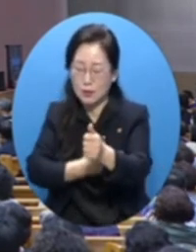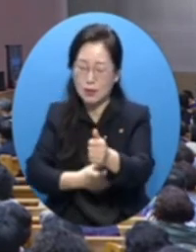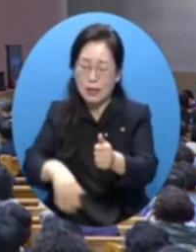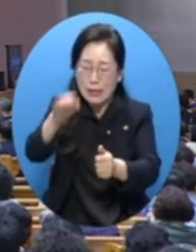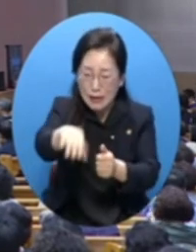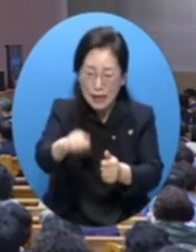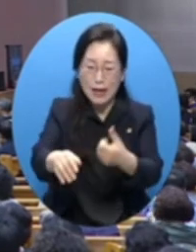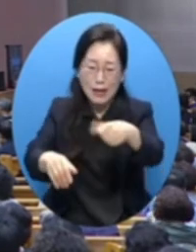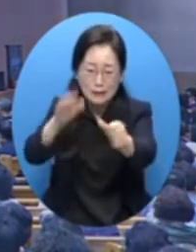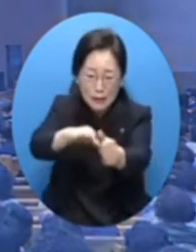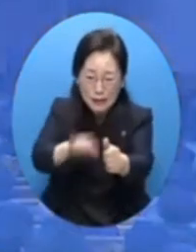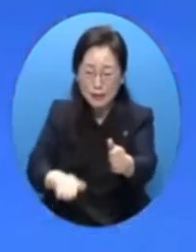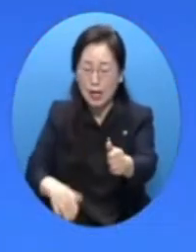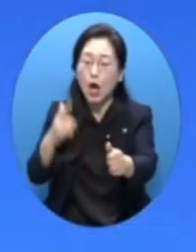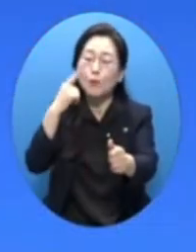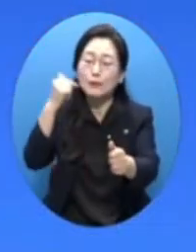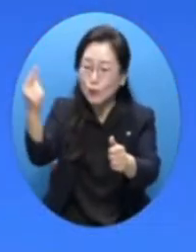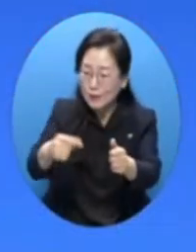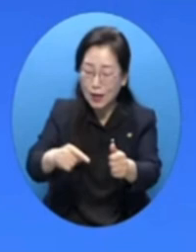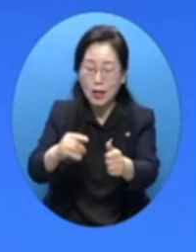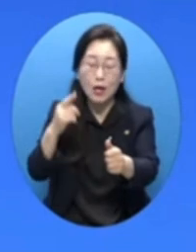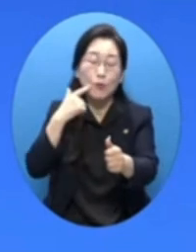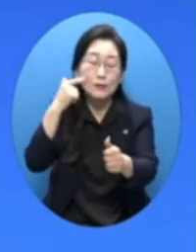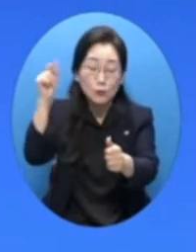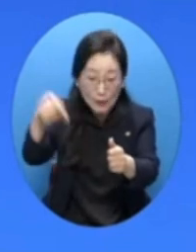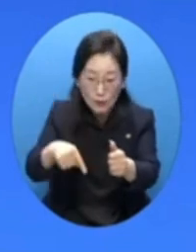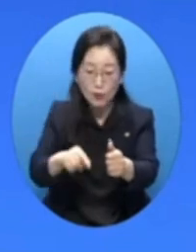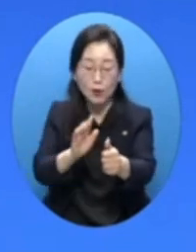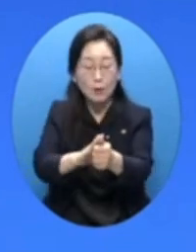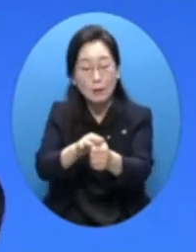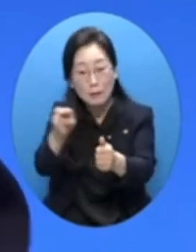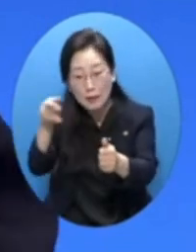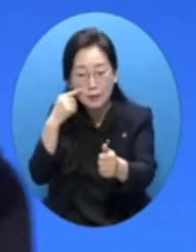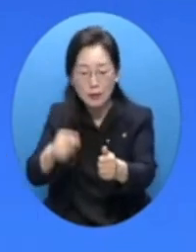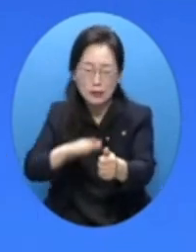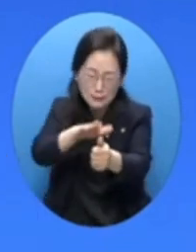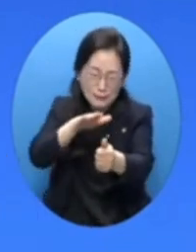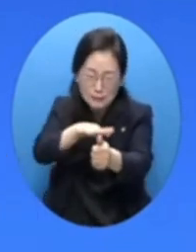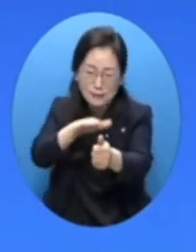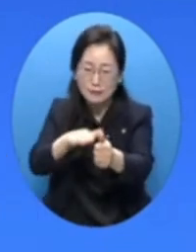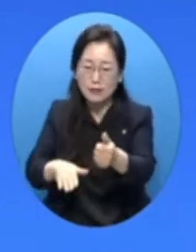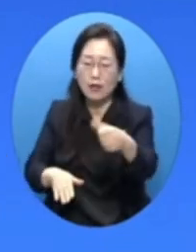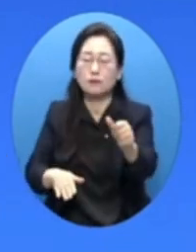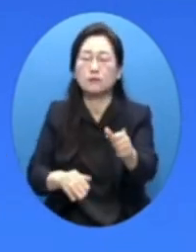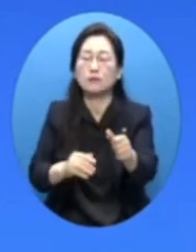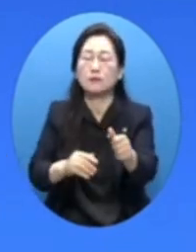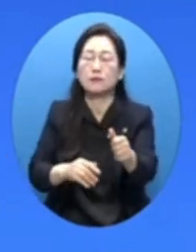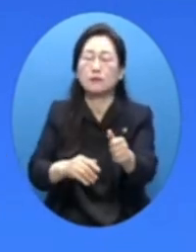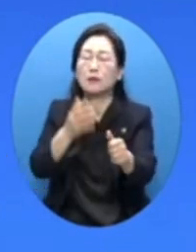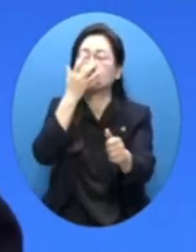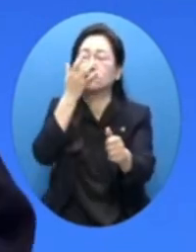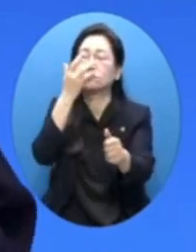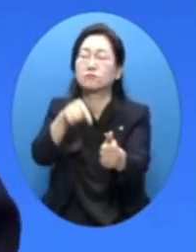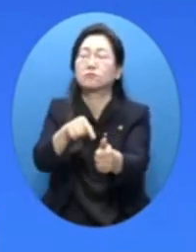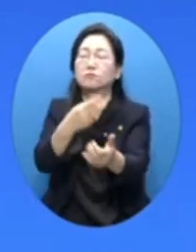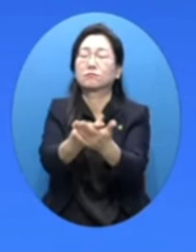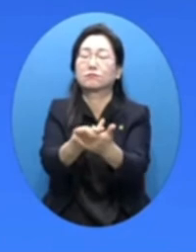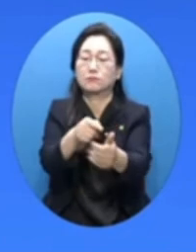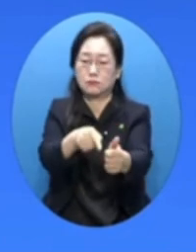들어봐 들어봐 목사님 오셨어 목사님 오셨어. 아무리 기도해도 뭐 아들은 아무런 반응도 주저